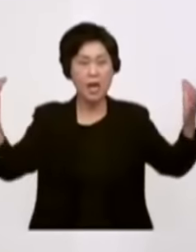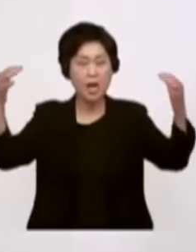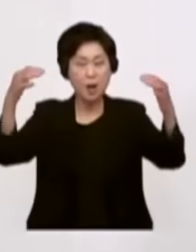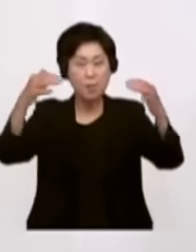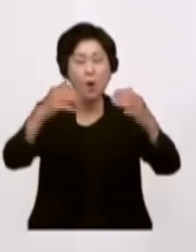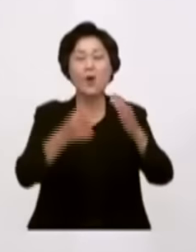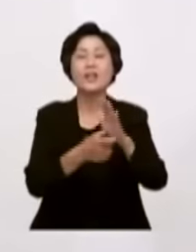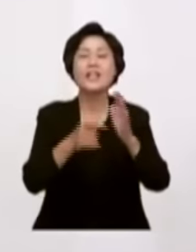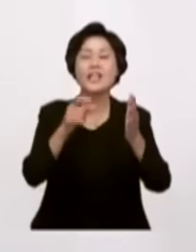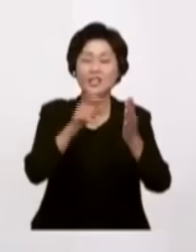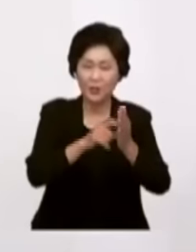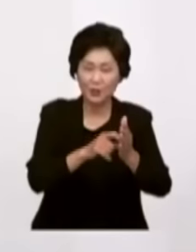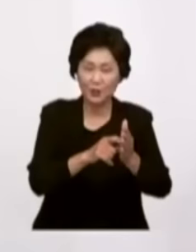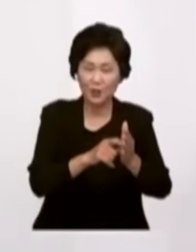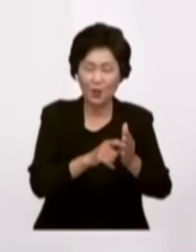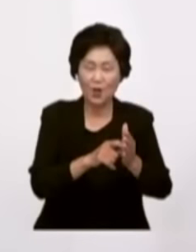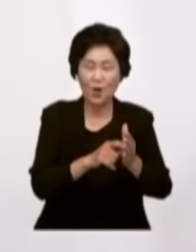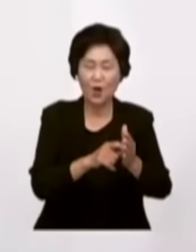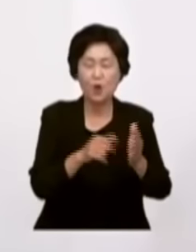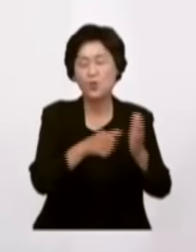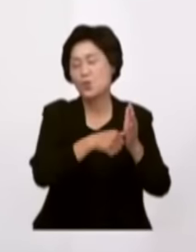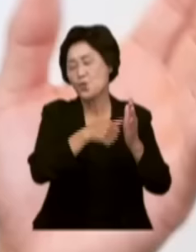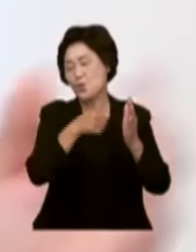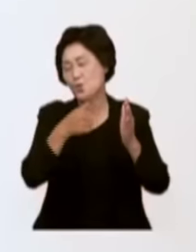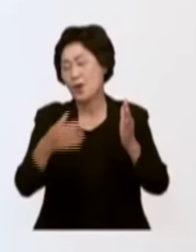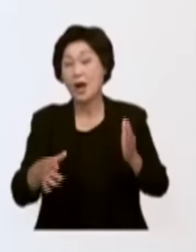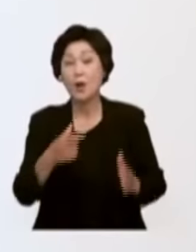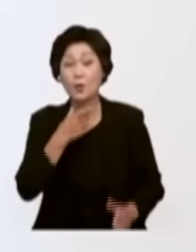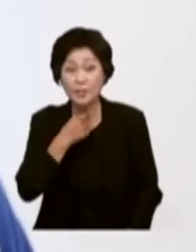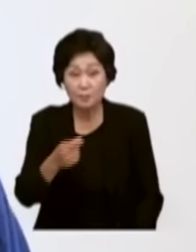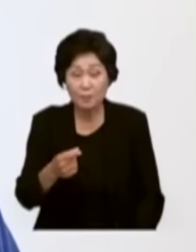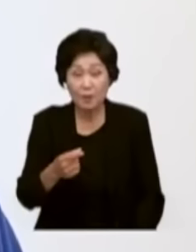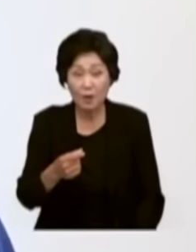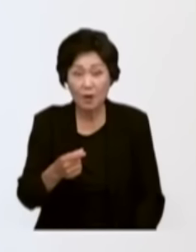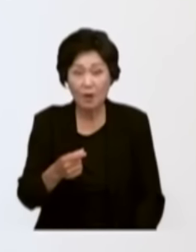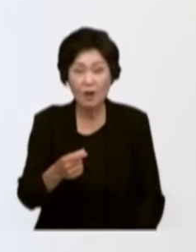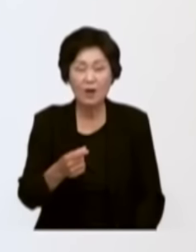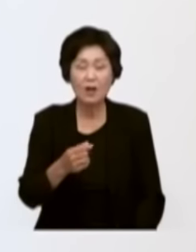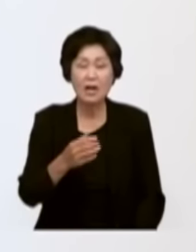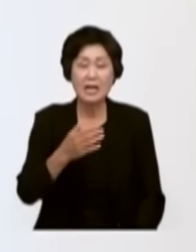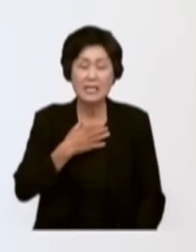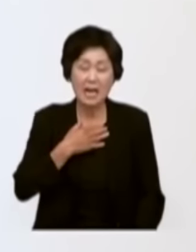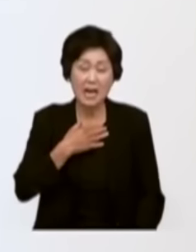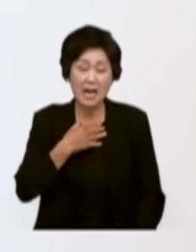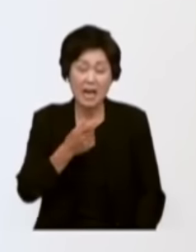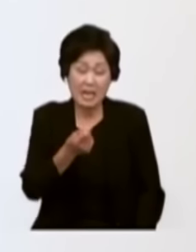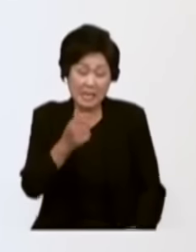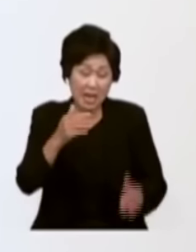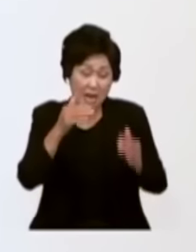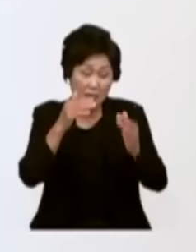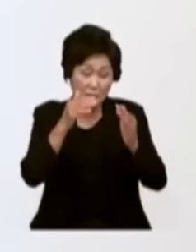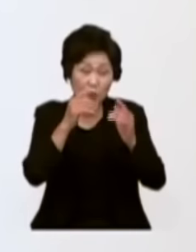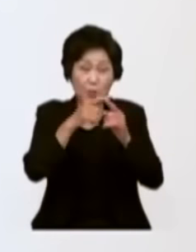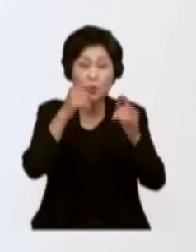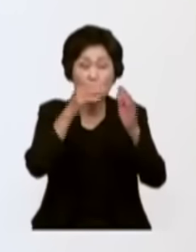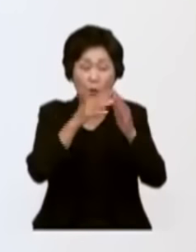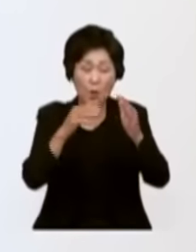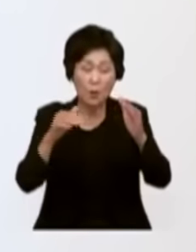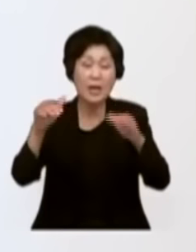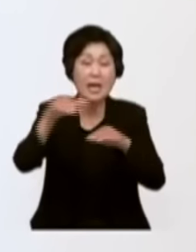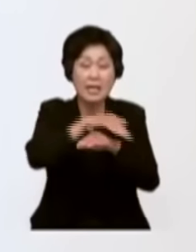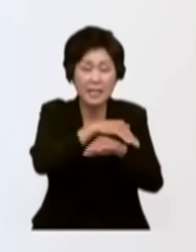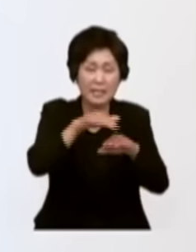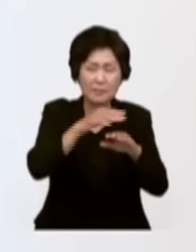제가 많이 이렇게 그분들에게 유명해졌으면 좋겠어요. 그래서 정말 저는 개척교회를 다니면서 많이